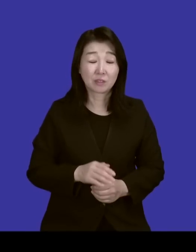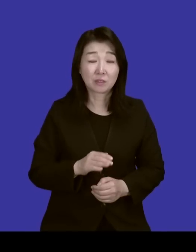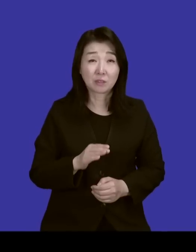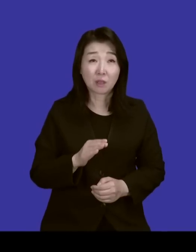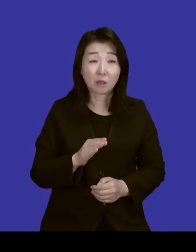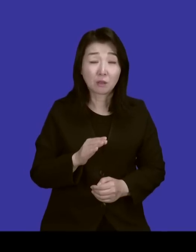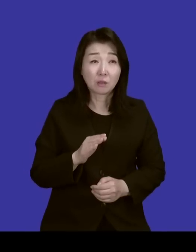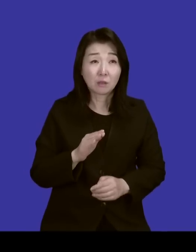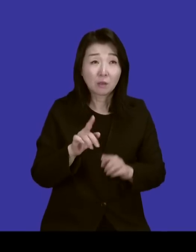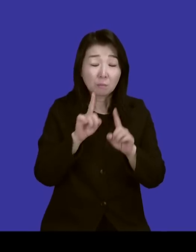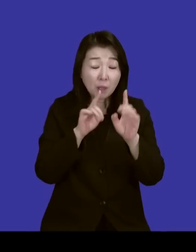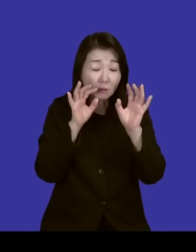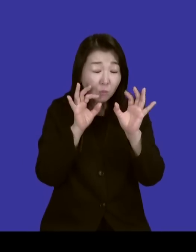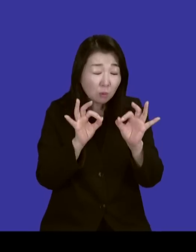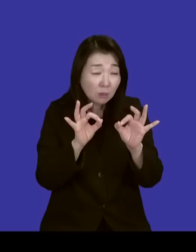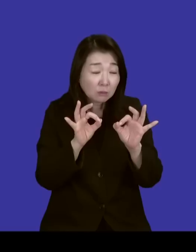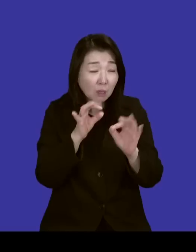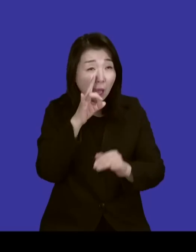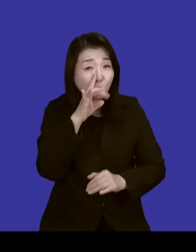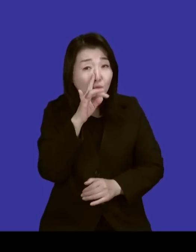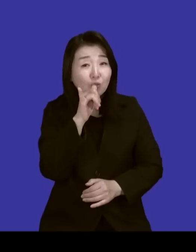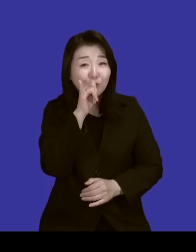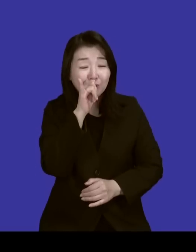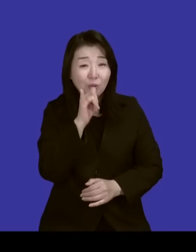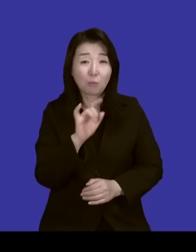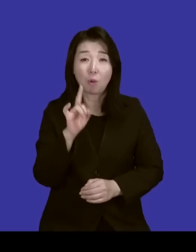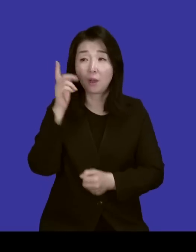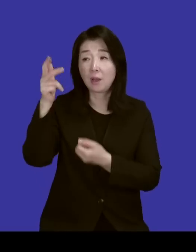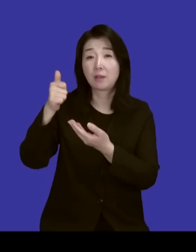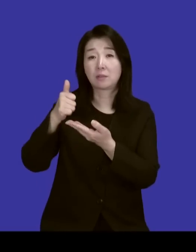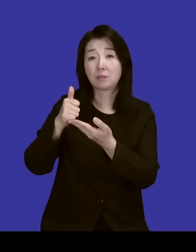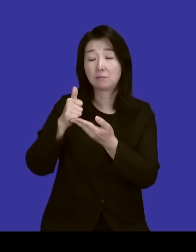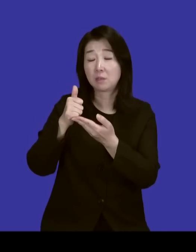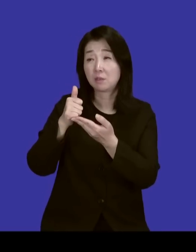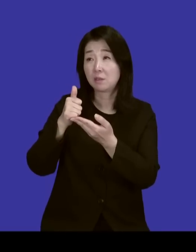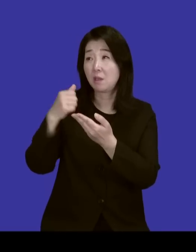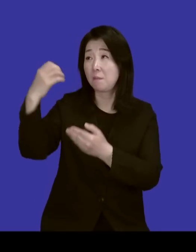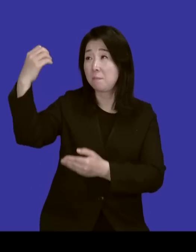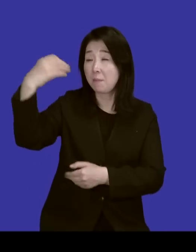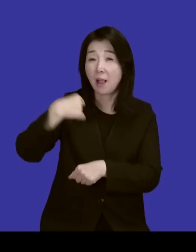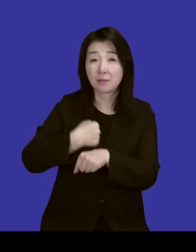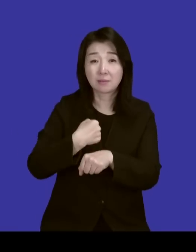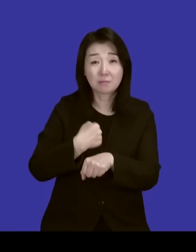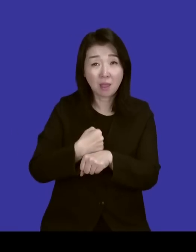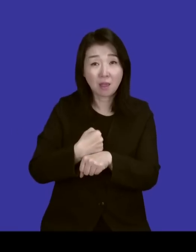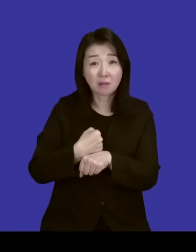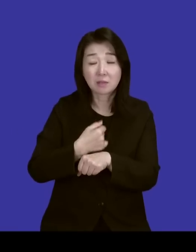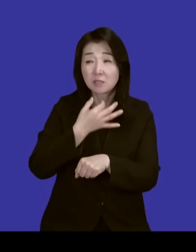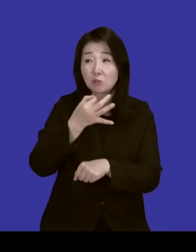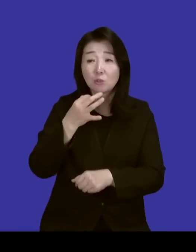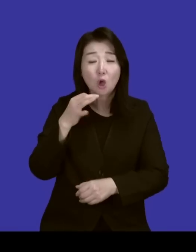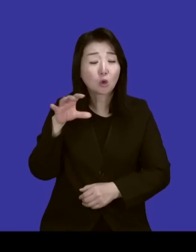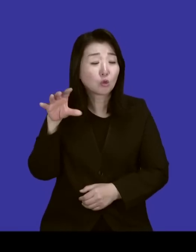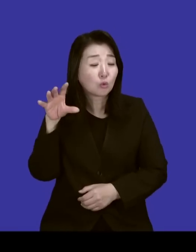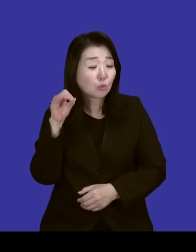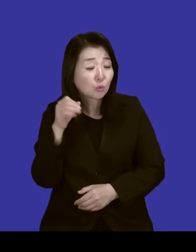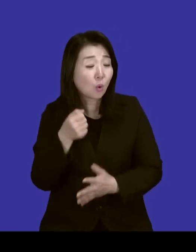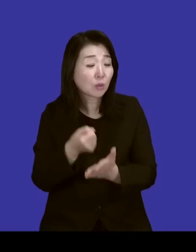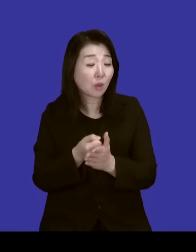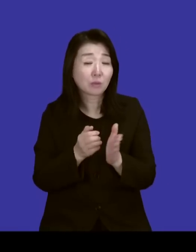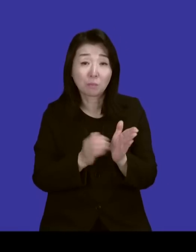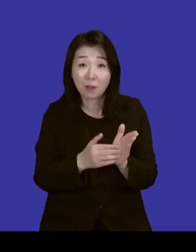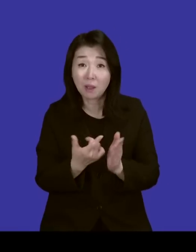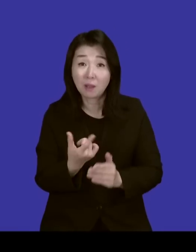네. 올라왔는데 걱정된다. 아까 이제 하나님이 이제 말씀을 해주셔서 이제 그 음성을 듣고 이제 결정도